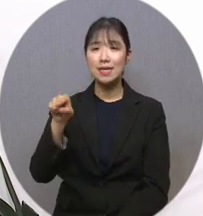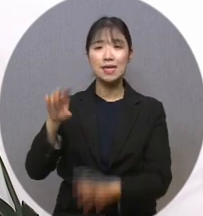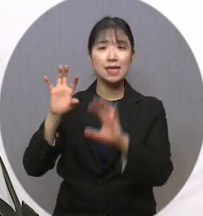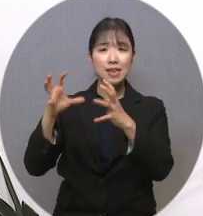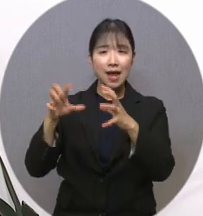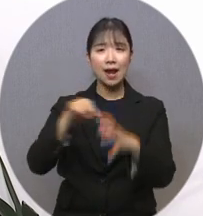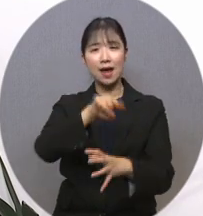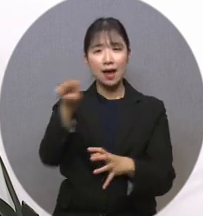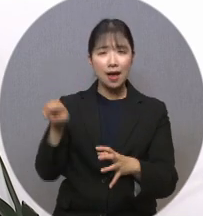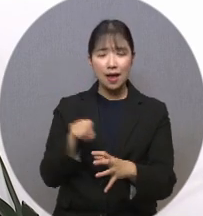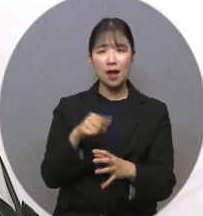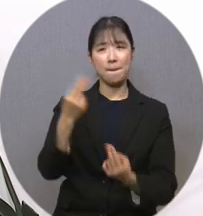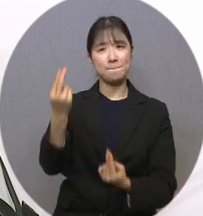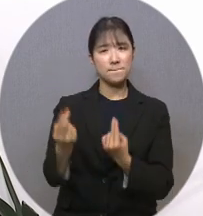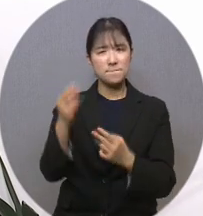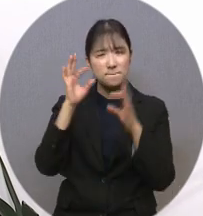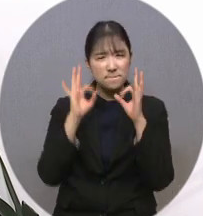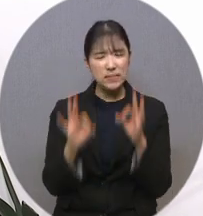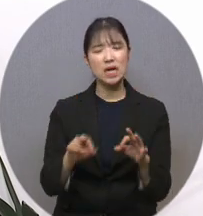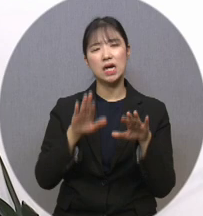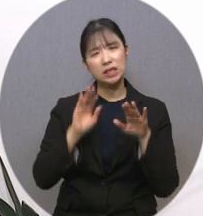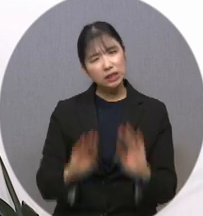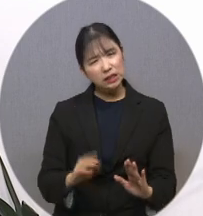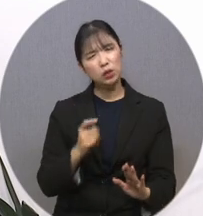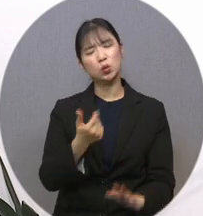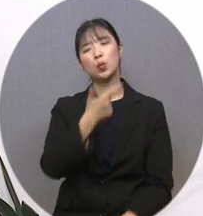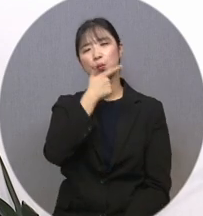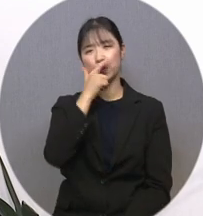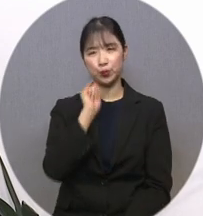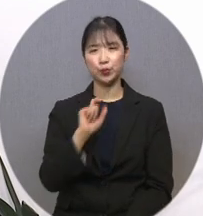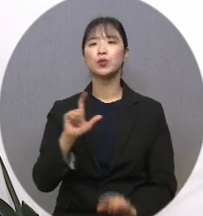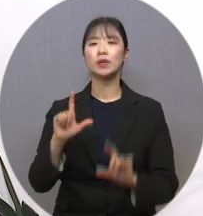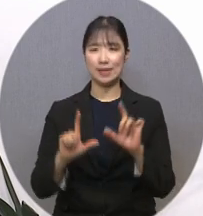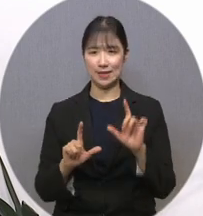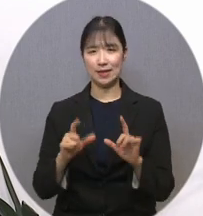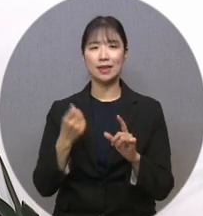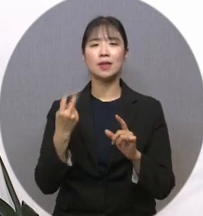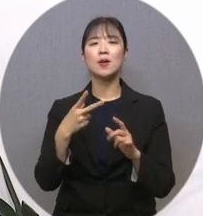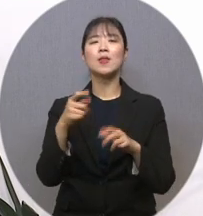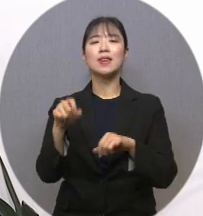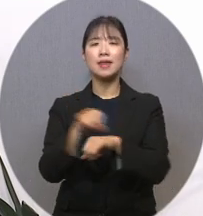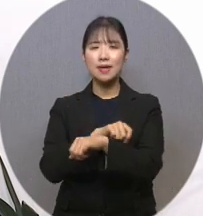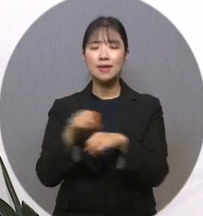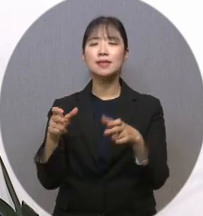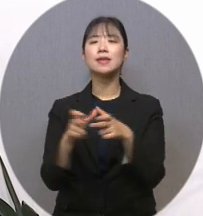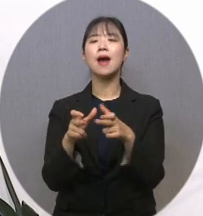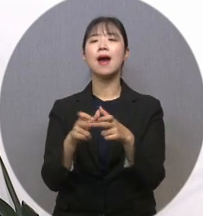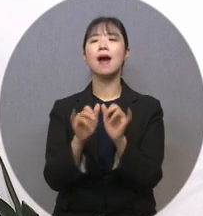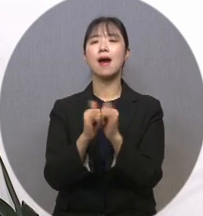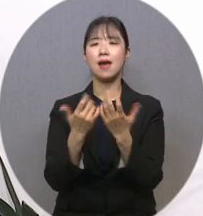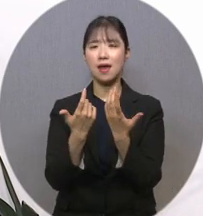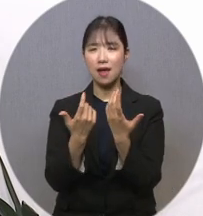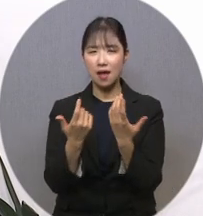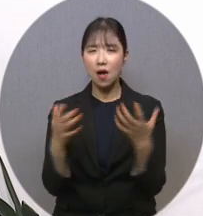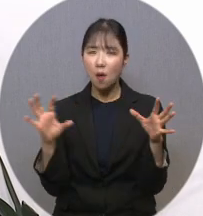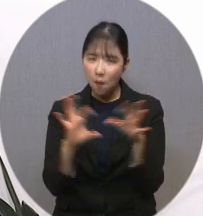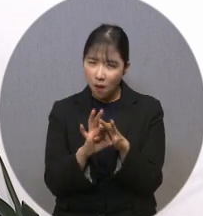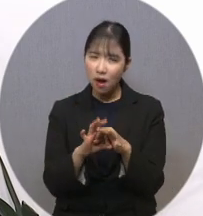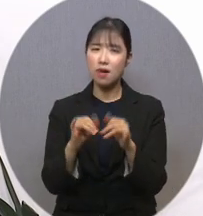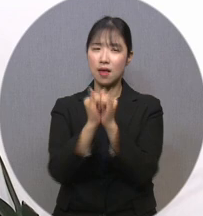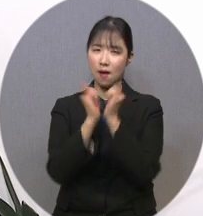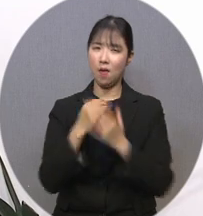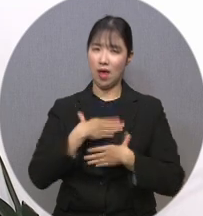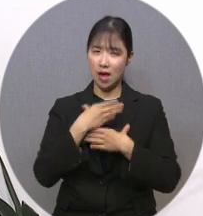선진국들하고 비교하면 여전히 사회안전망은 매우 미흡하다. 특히 장애인들에 관련된 그런 사회안전망이나